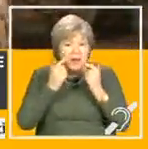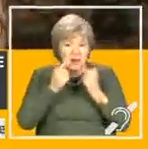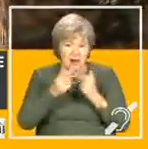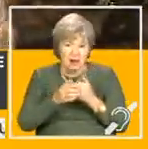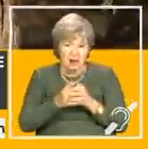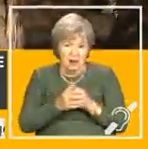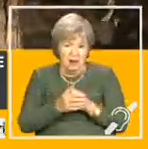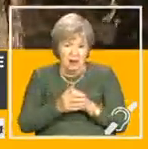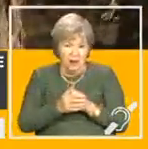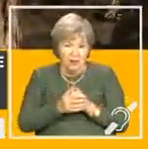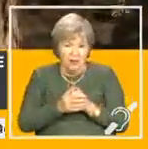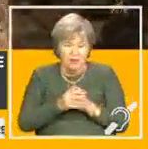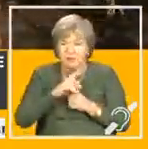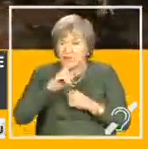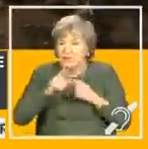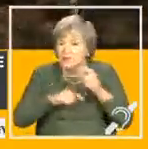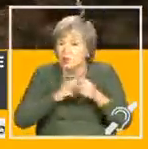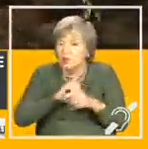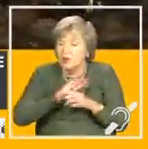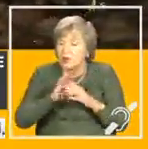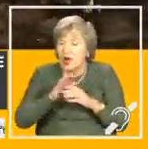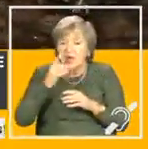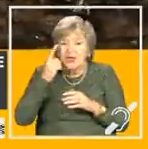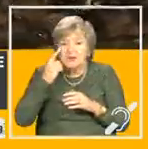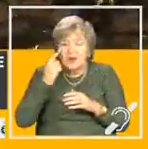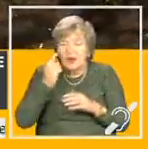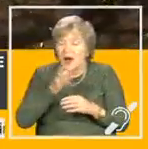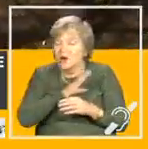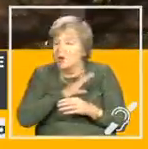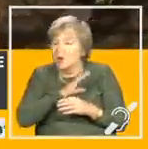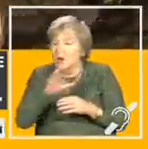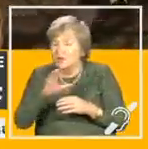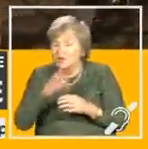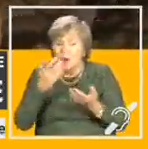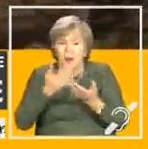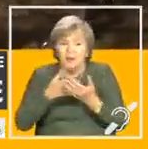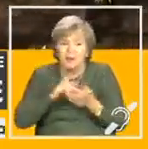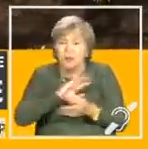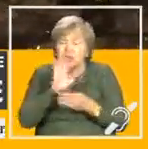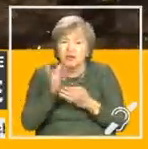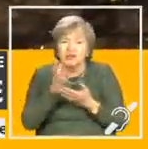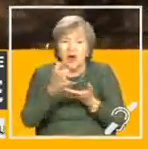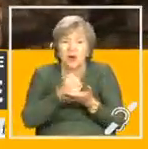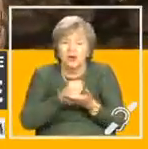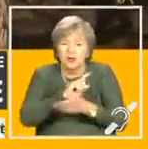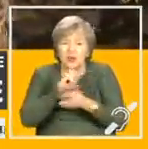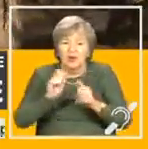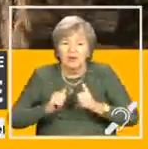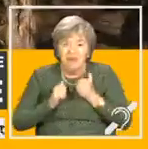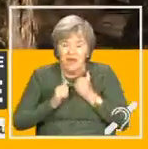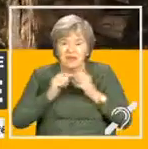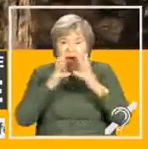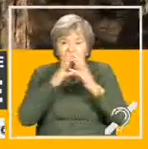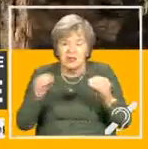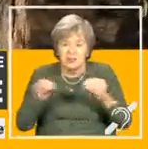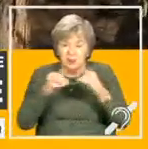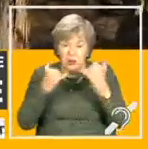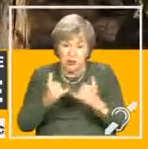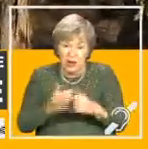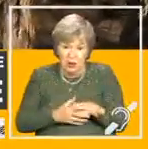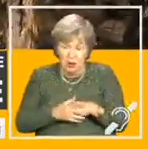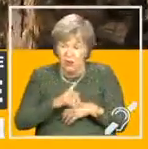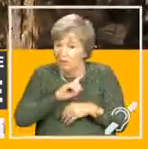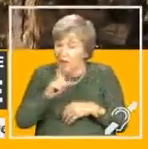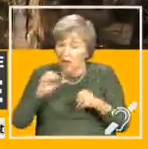după toată această experiență teribilă, după ce agonisalea de o viață s-a dus. Este foarte greu